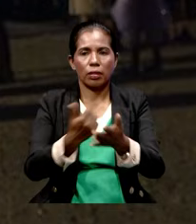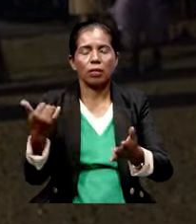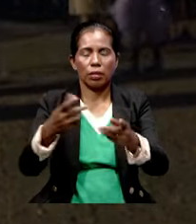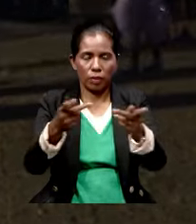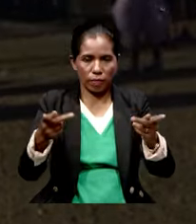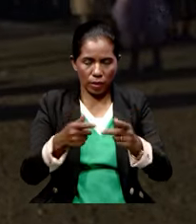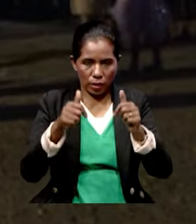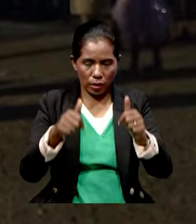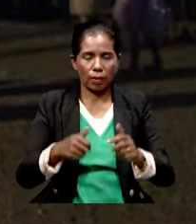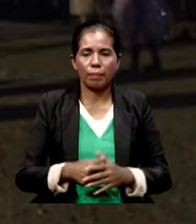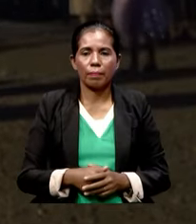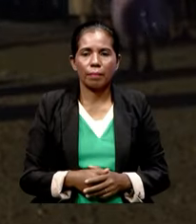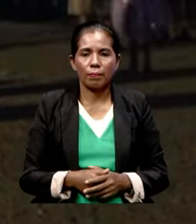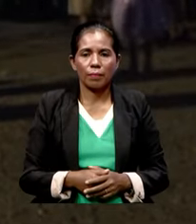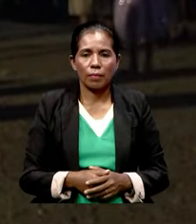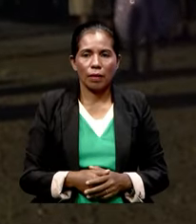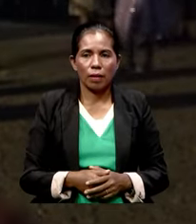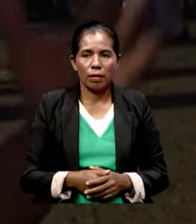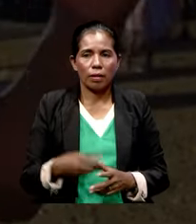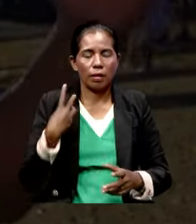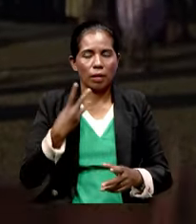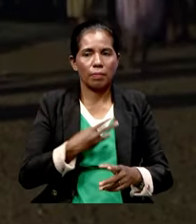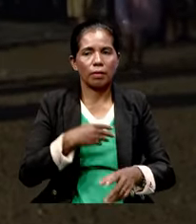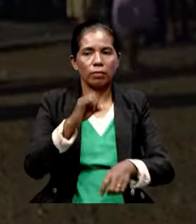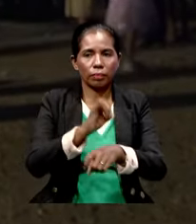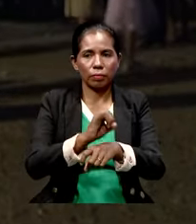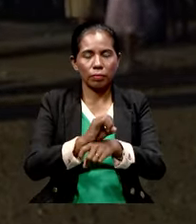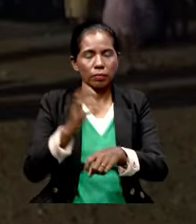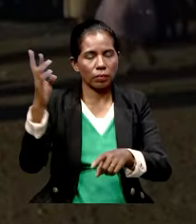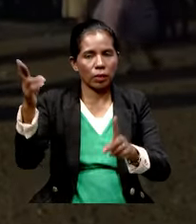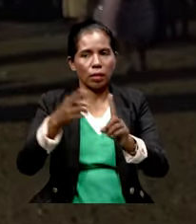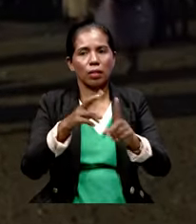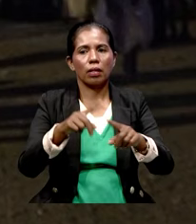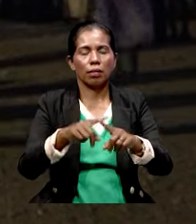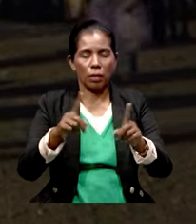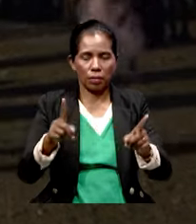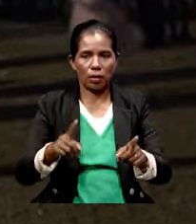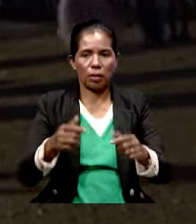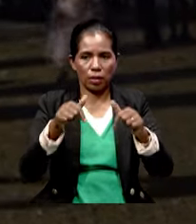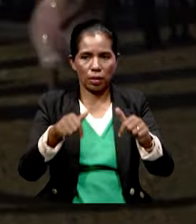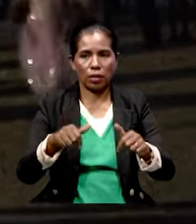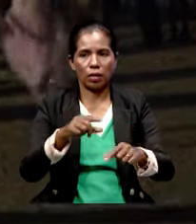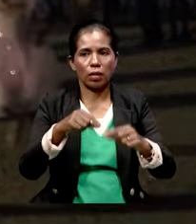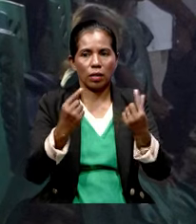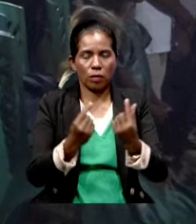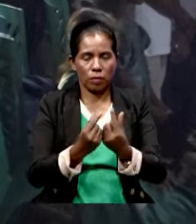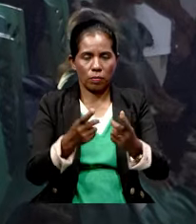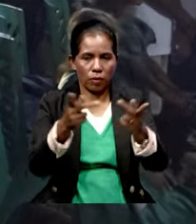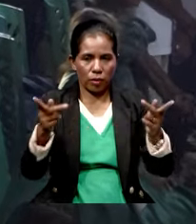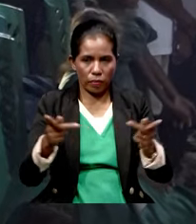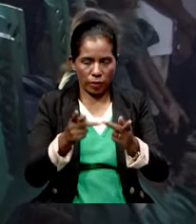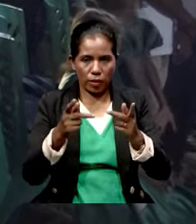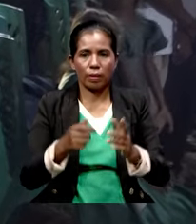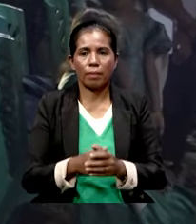dene mai be ho yene amni kapela mak ya rate ne ba mai be ine tamani ya grupu ni fating